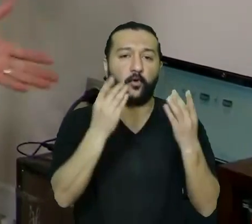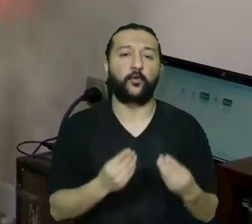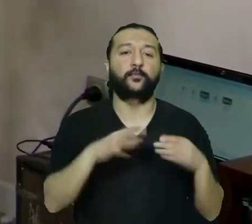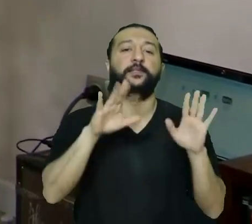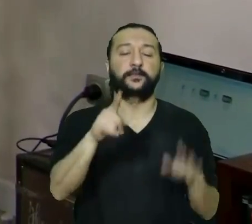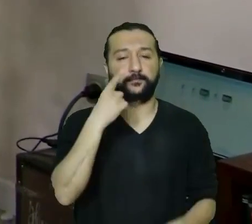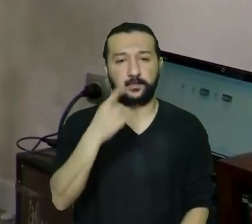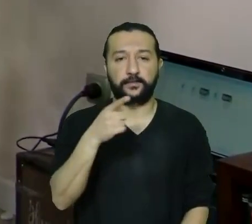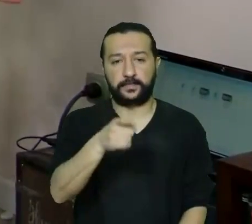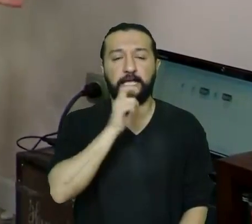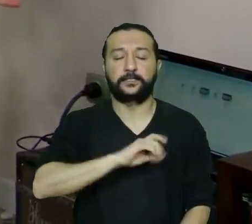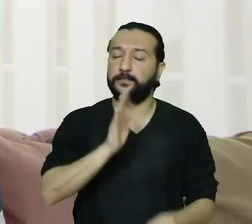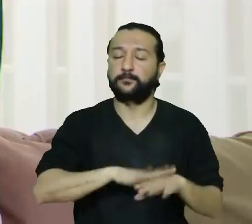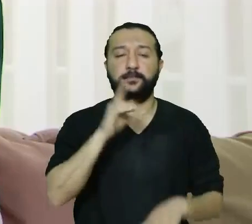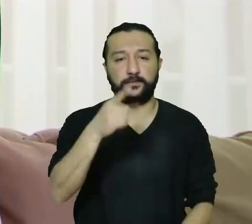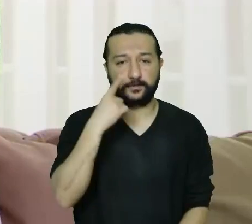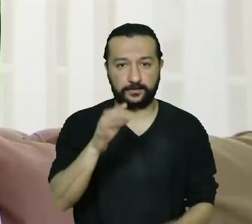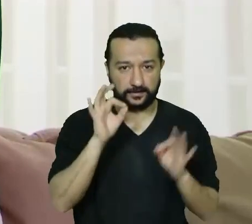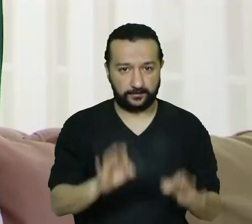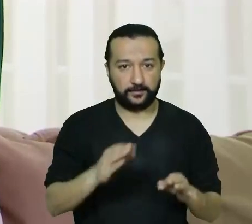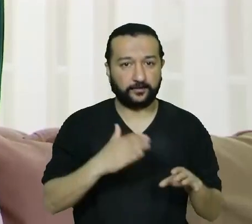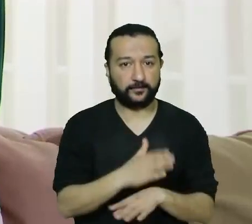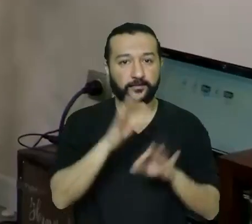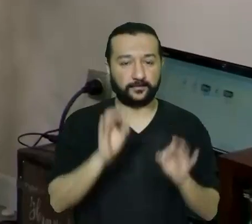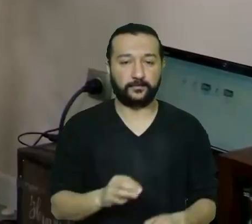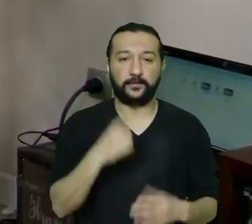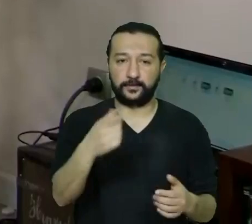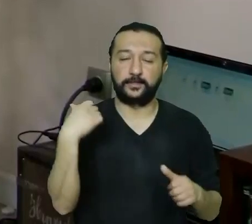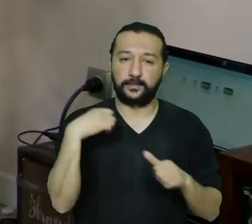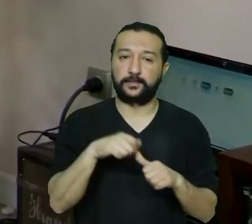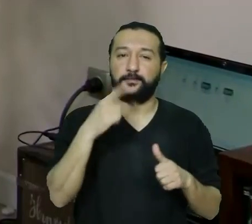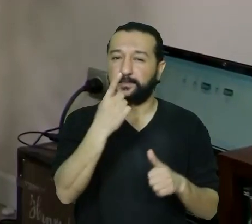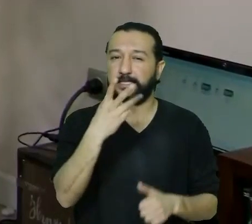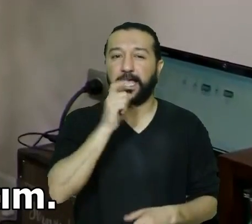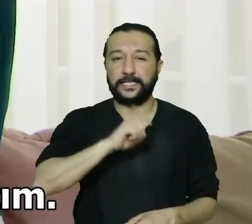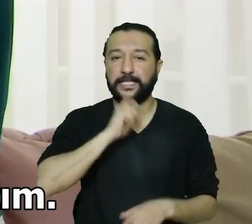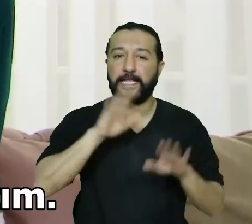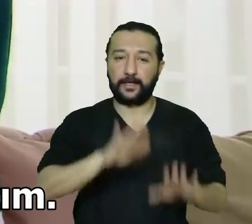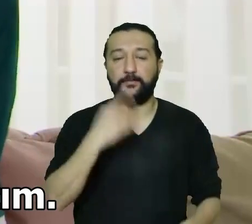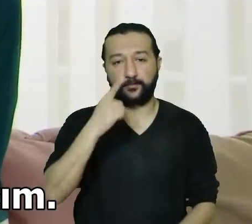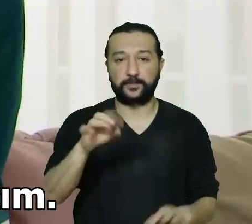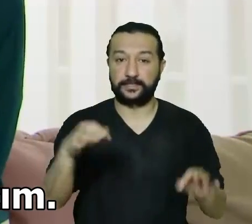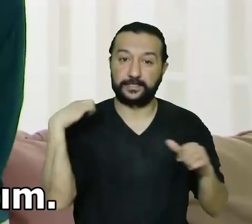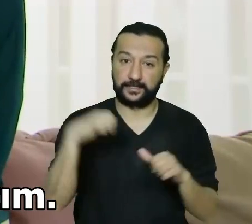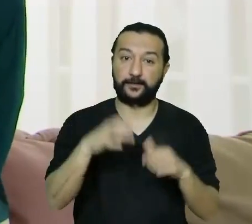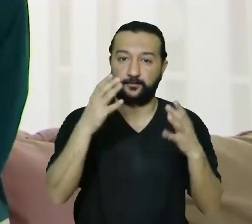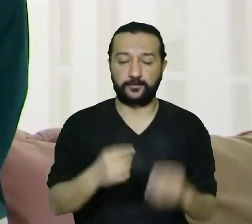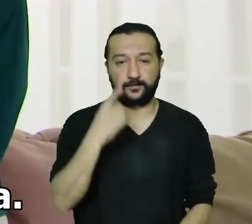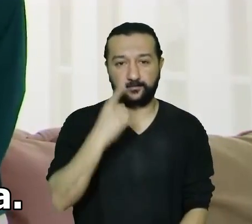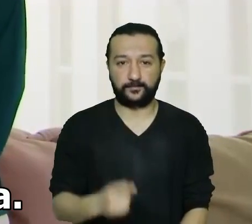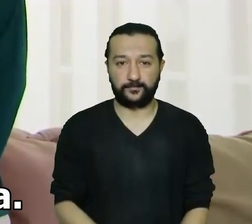Detone olmayacaksın. Bence olmayacaksın. Değil mi? Değil mi? Bir iki yerde tamam detone oldum ama bak bu sefer olacak